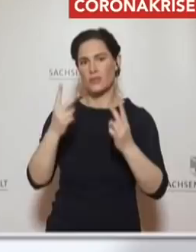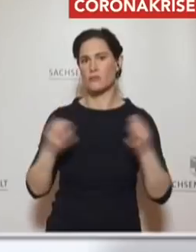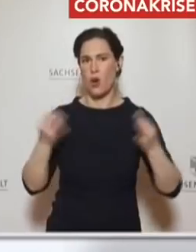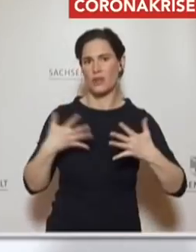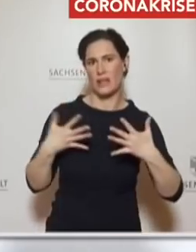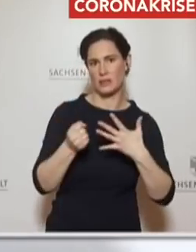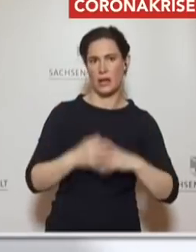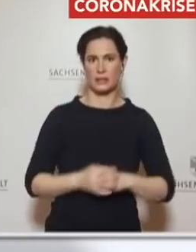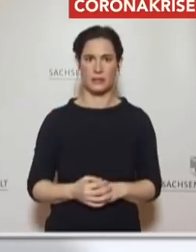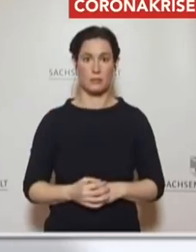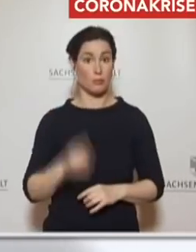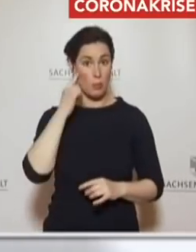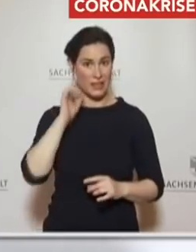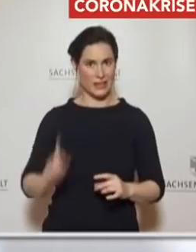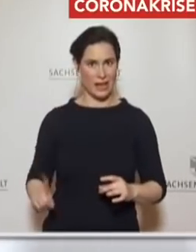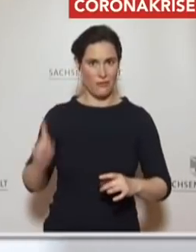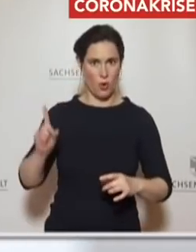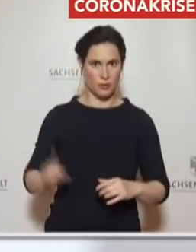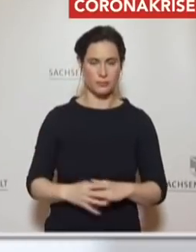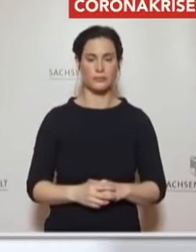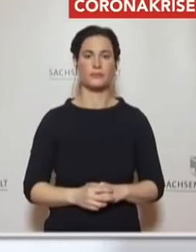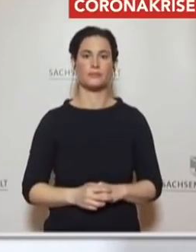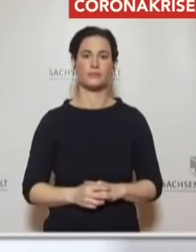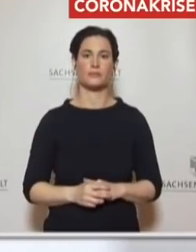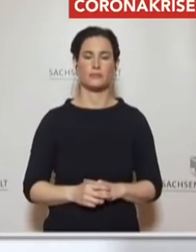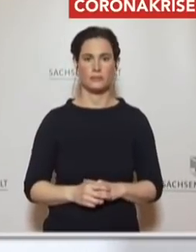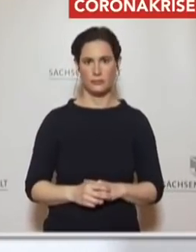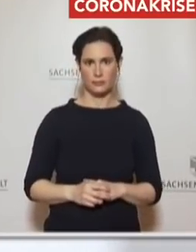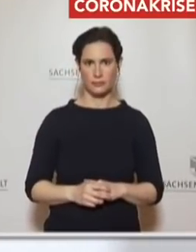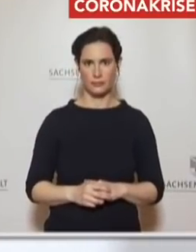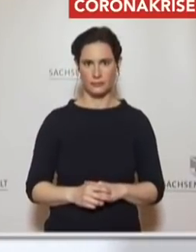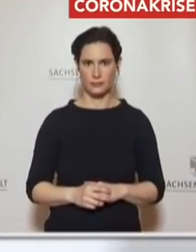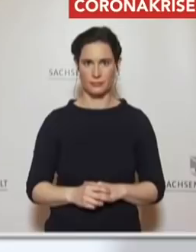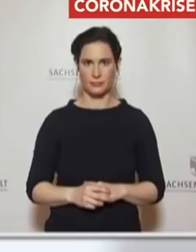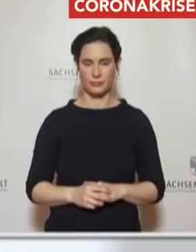gemacht werden. Kleinen Moment, jetzt muss ich erst mal hier